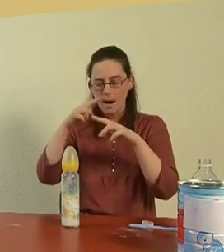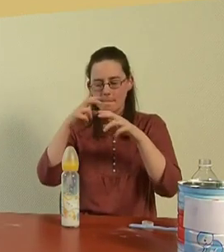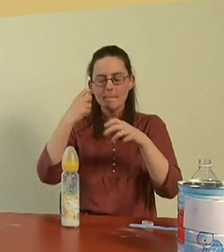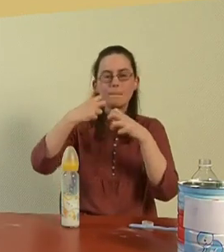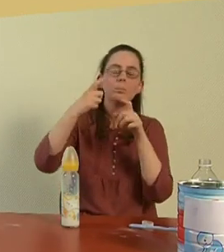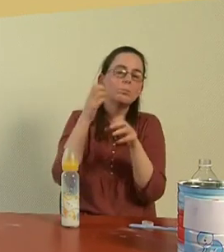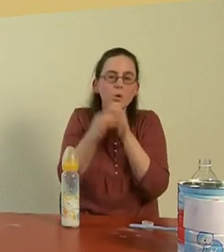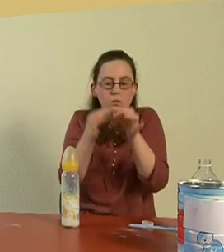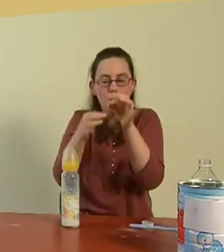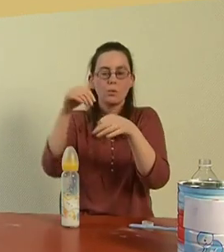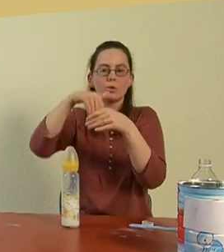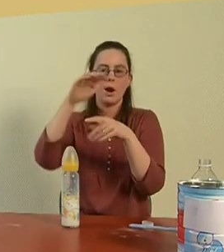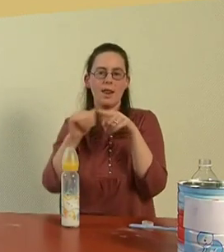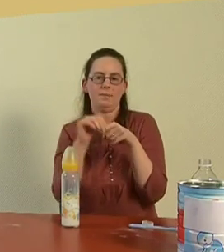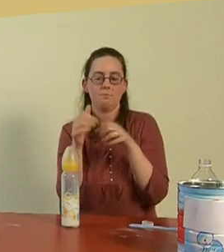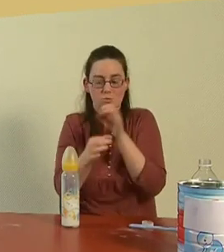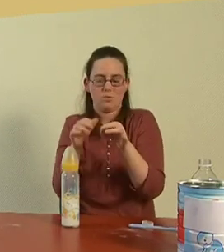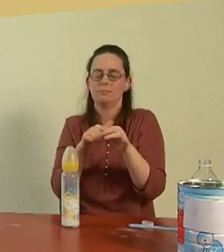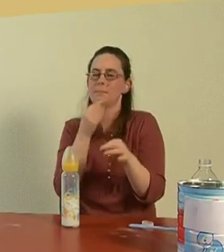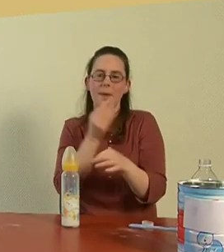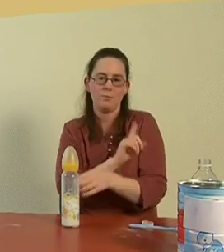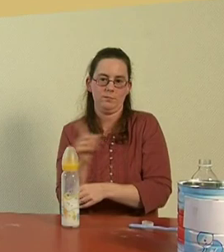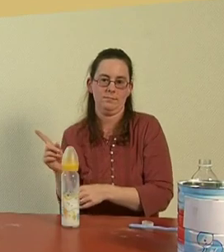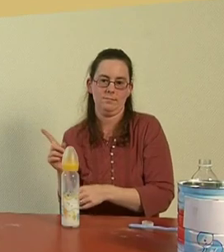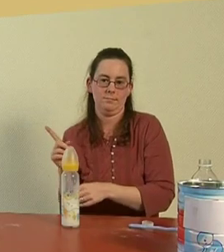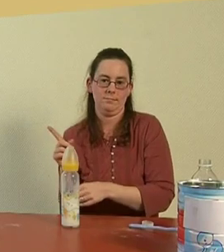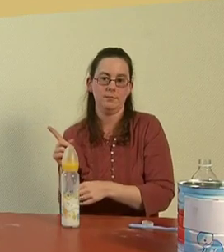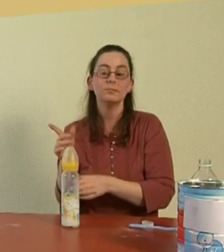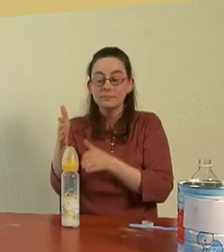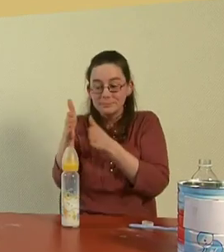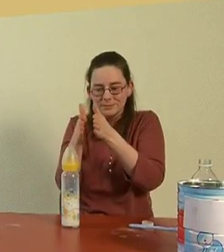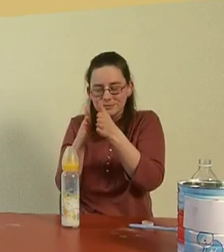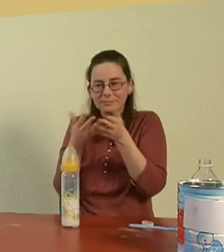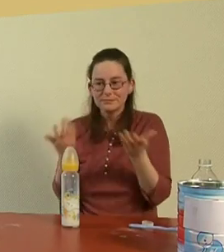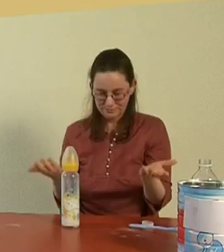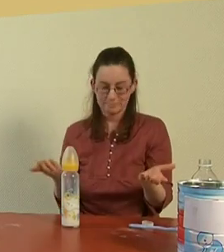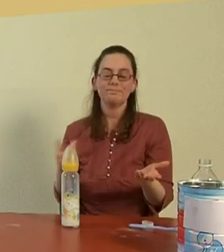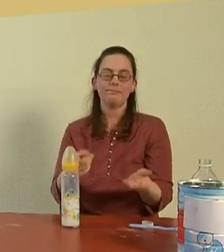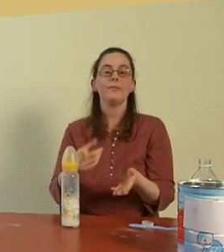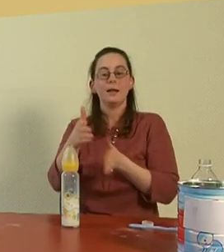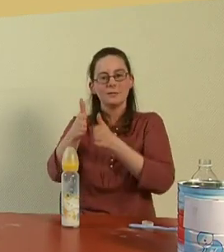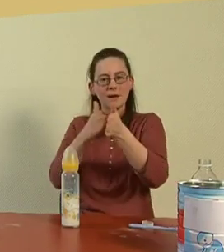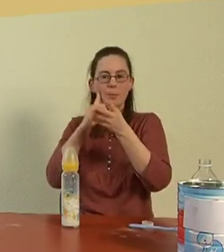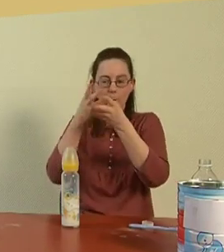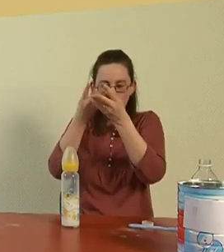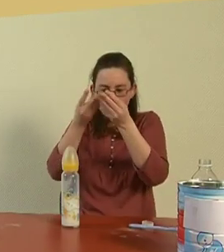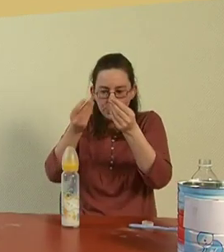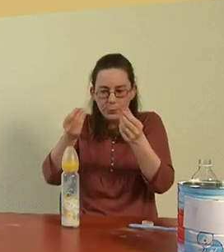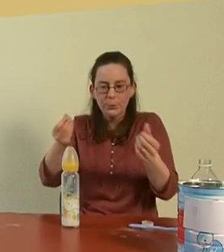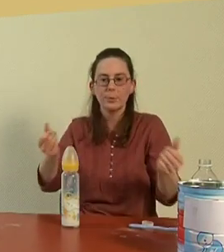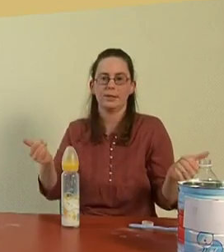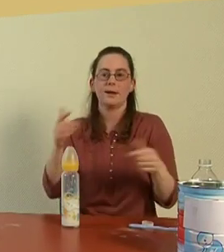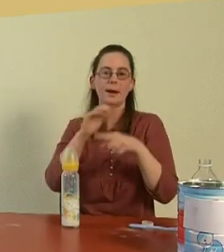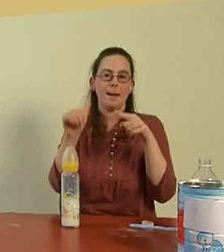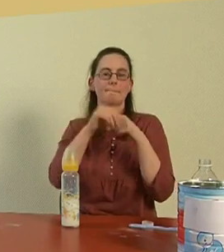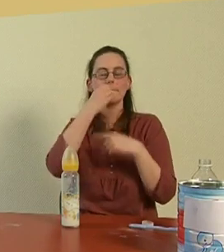bas, il peut y avoir des petits morceaux de lait, de poudre qui restent tels